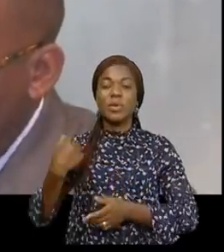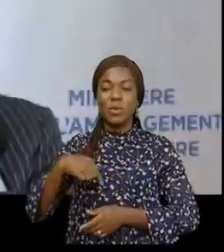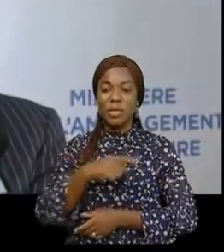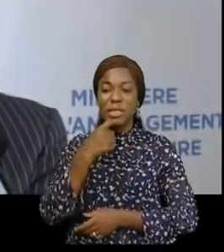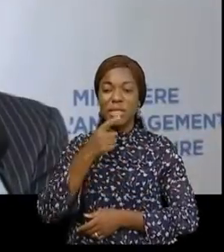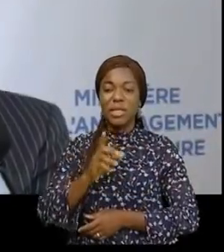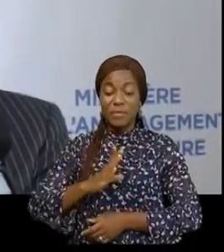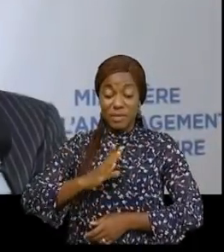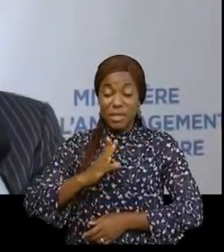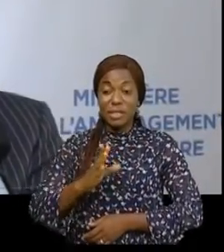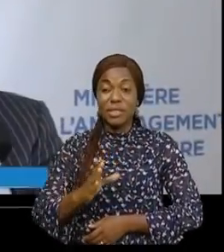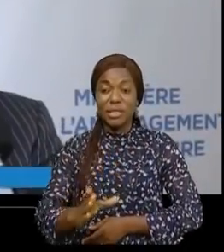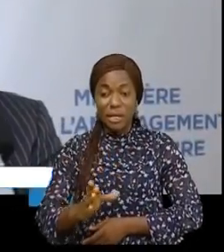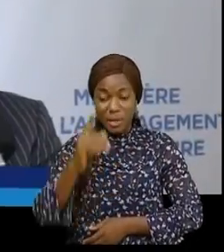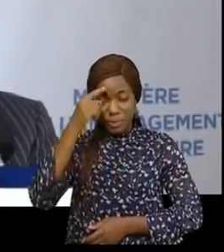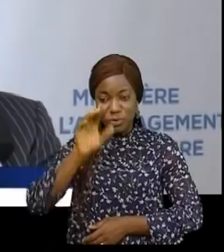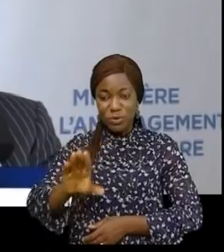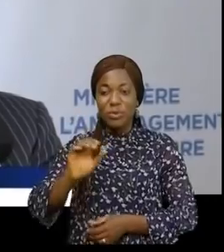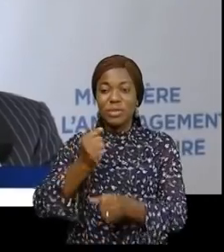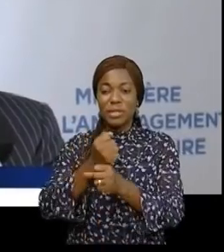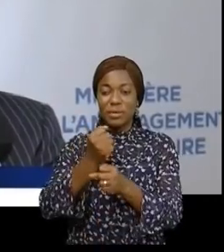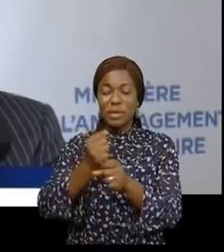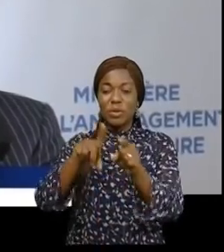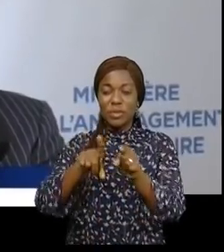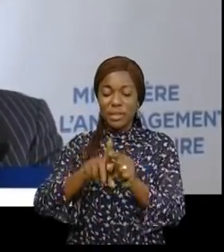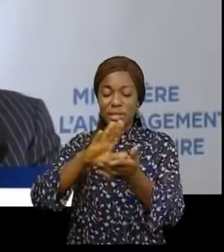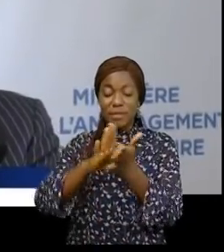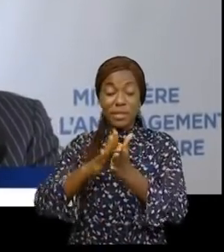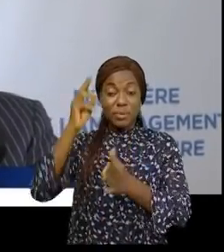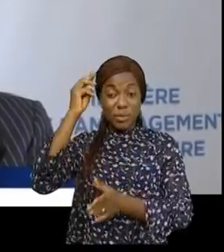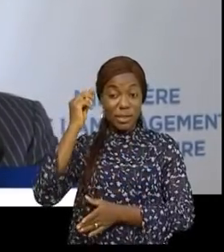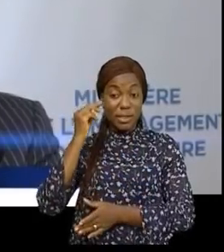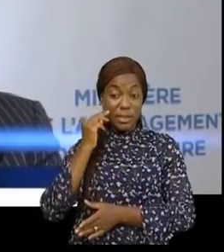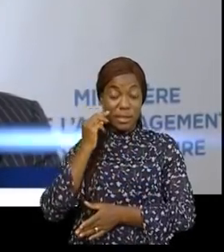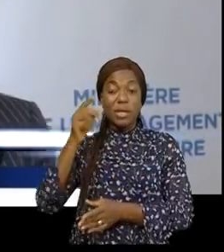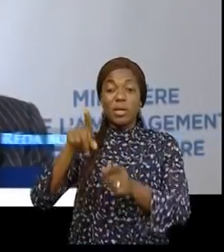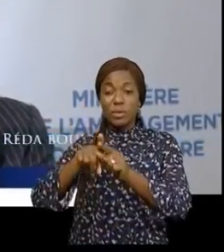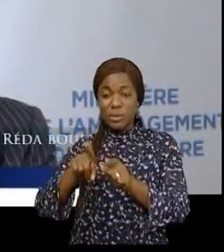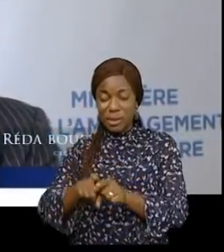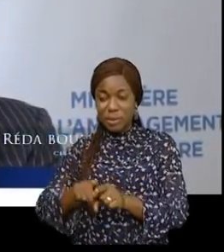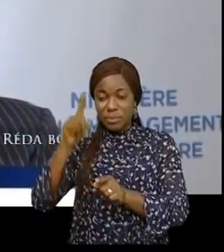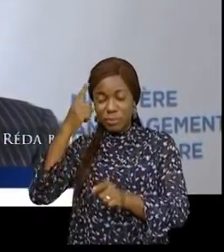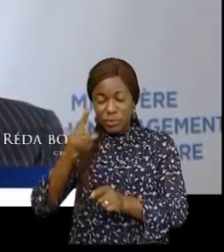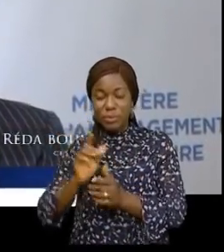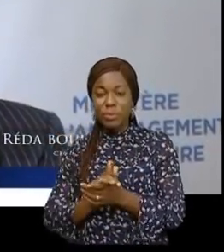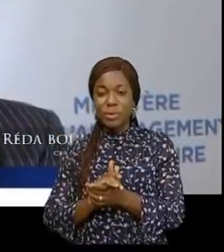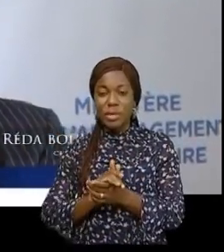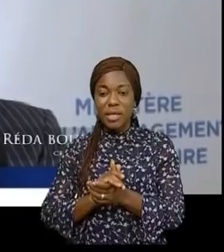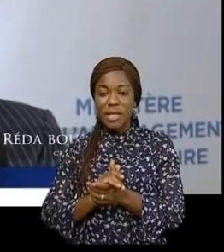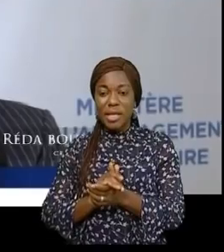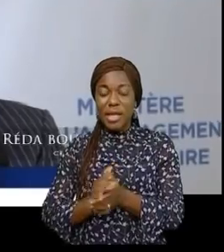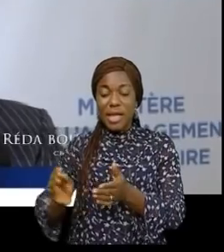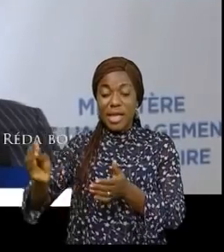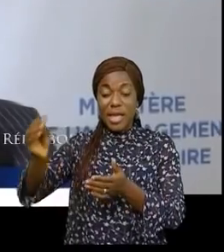et également pour exprimer l'intérêt que nous avons pour l'investissement à la RDC,